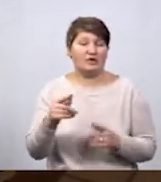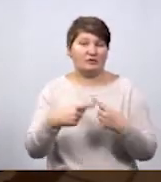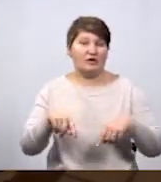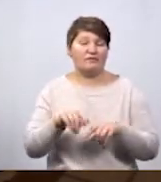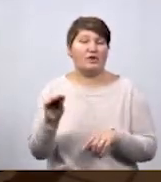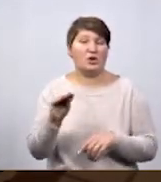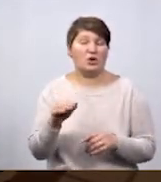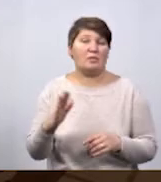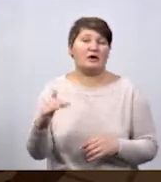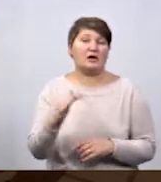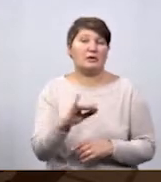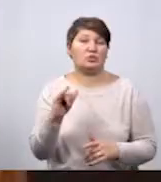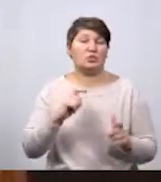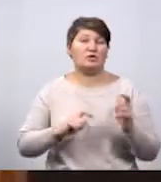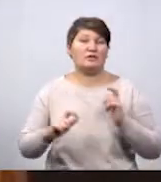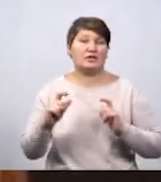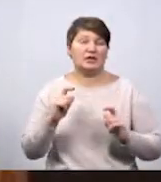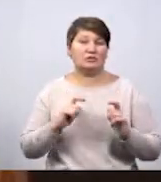філології Прикарпатського університету.